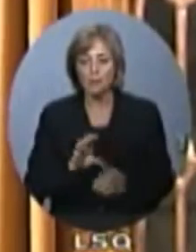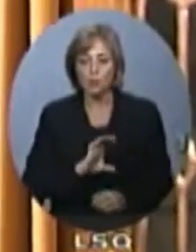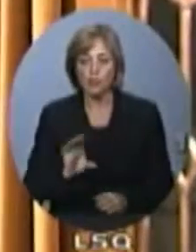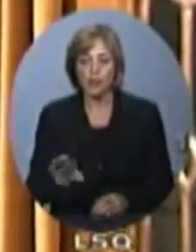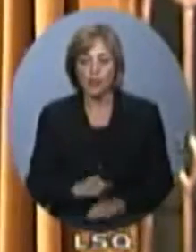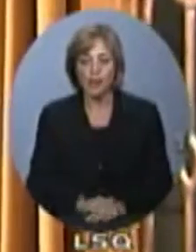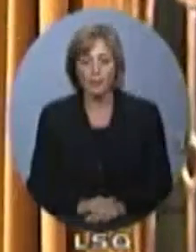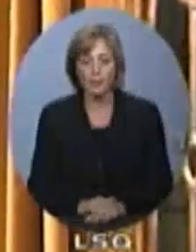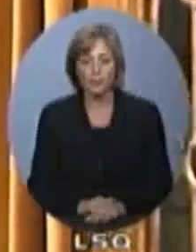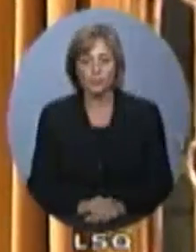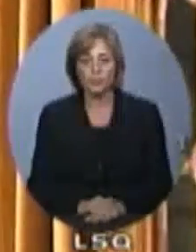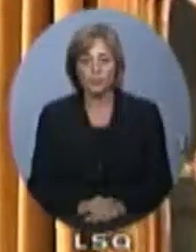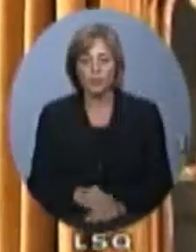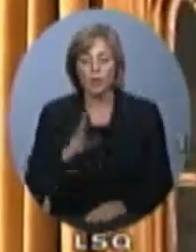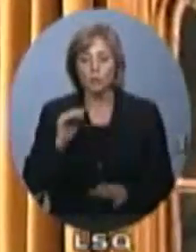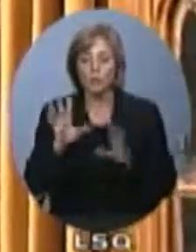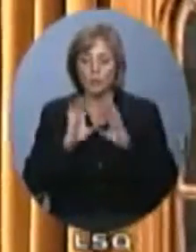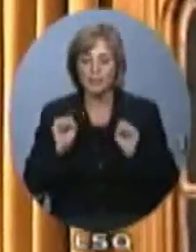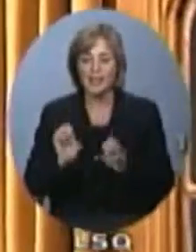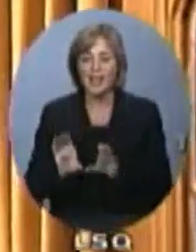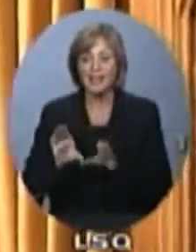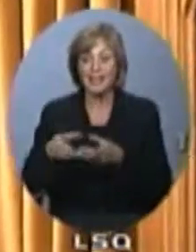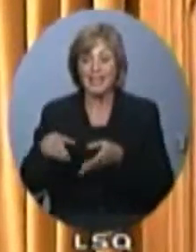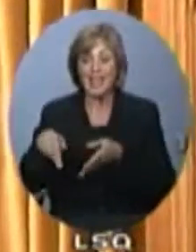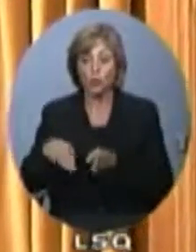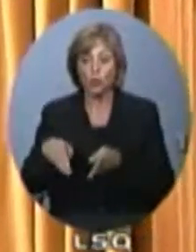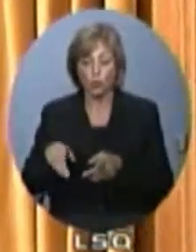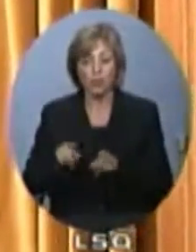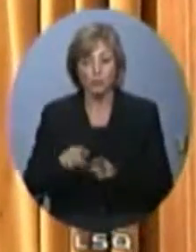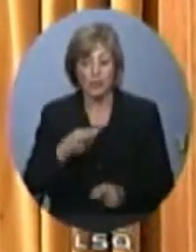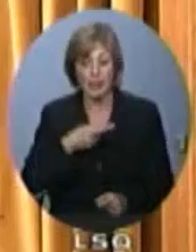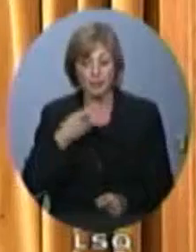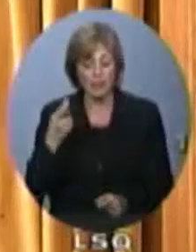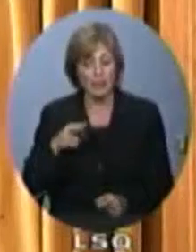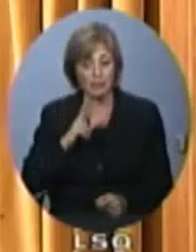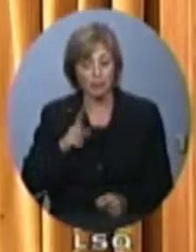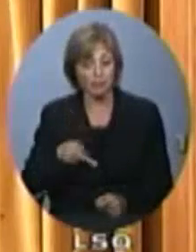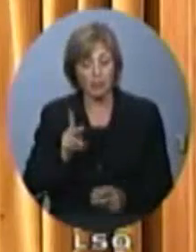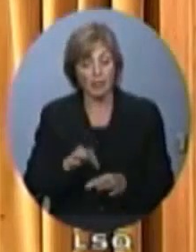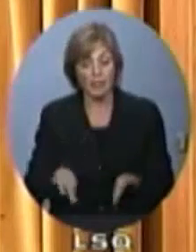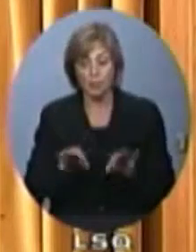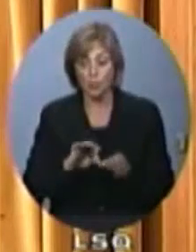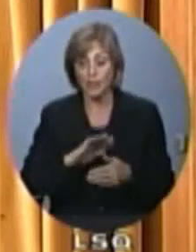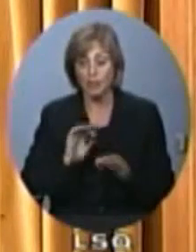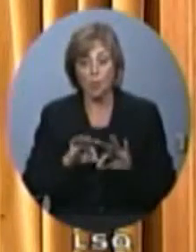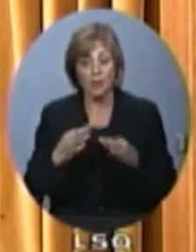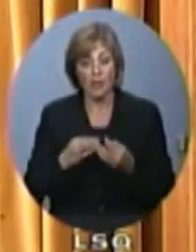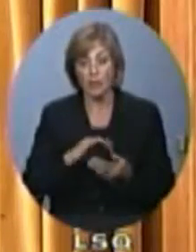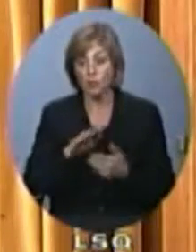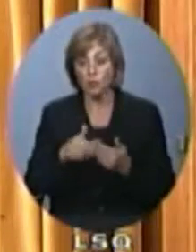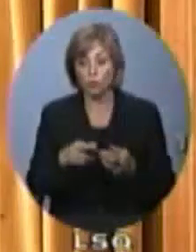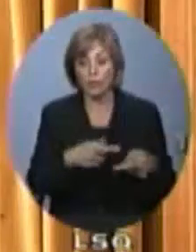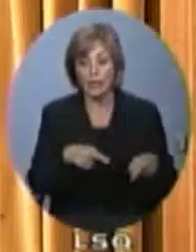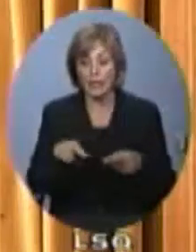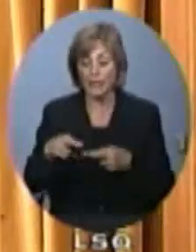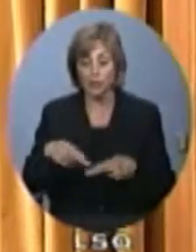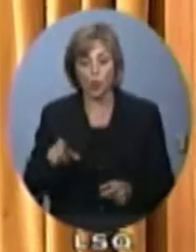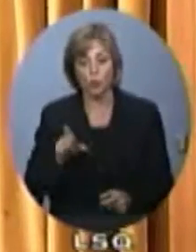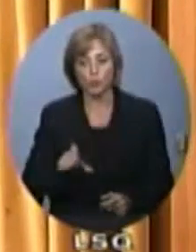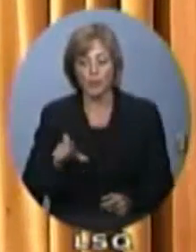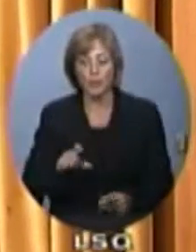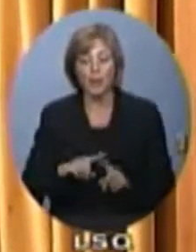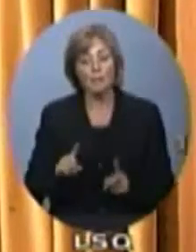Monsieur le Président, les gangs de rue et la criminalité sont des enjeux très importants pour les familles de toutes les régions du Québec. Le Bloc québécois, lui,